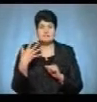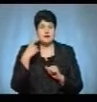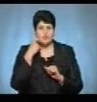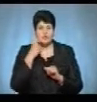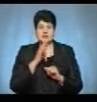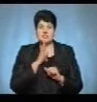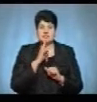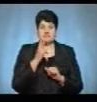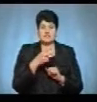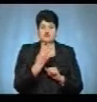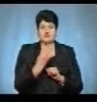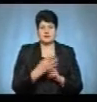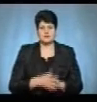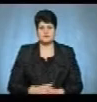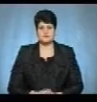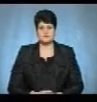жінці 24.